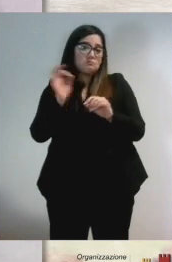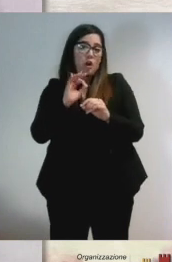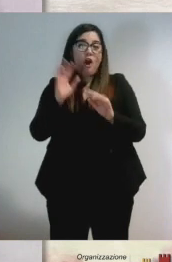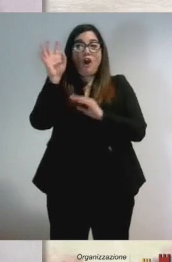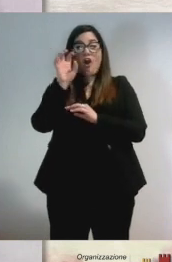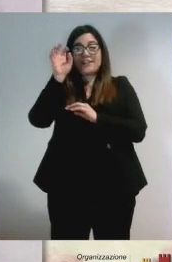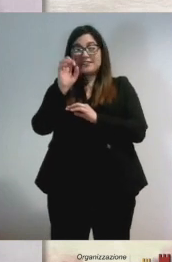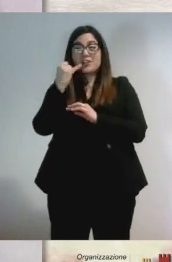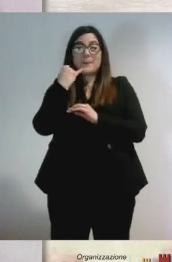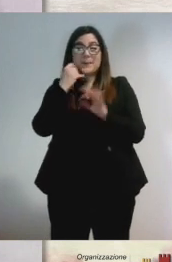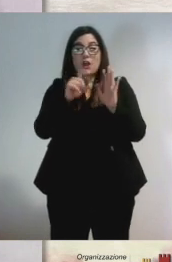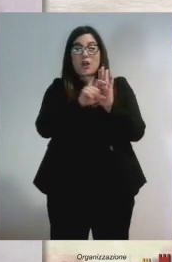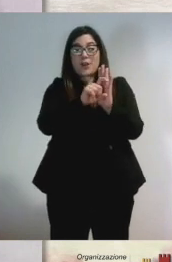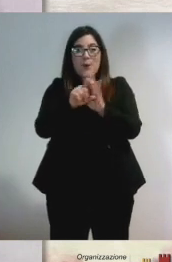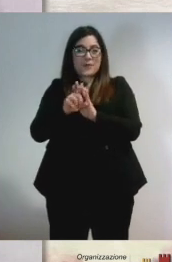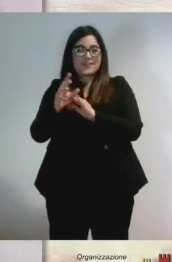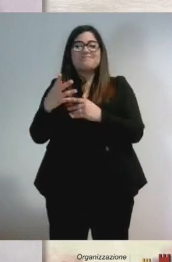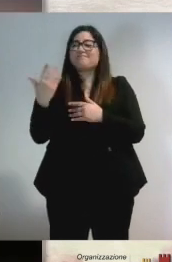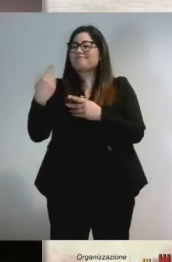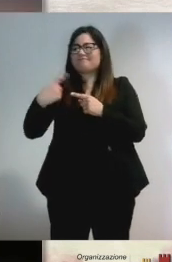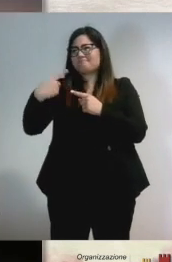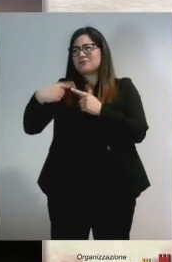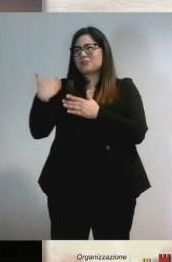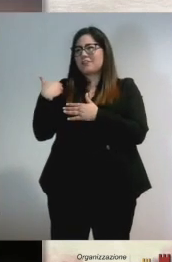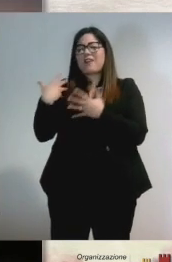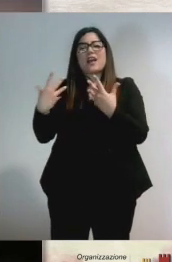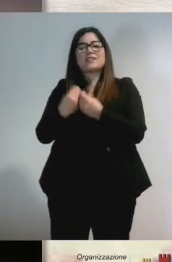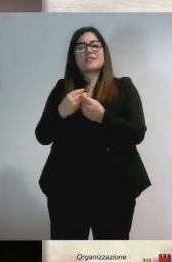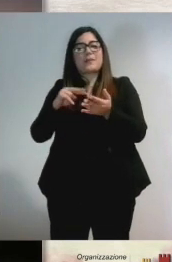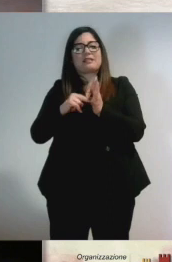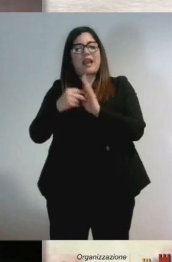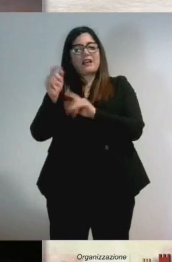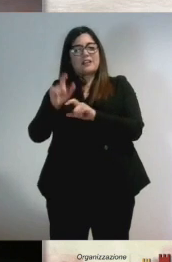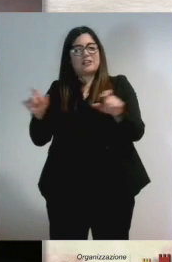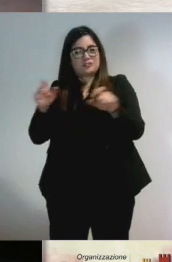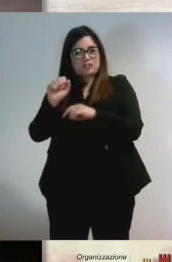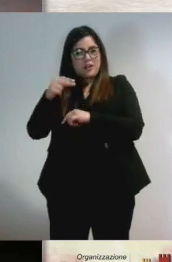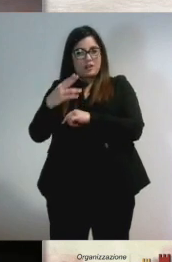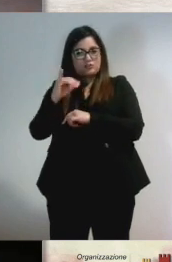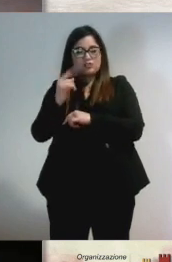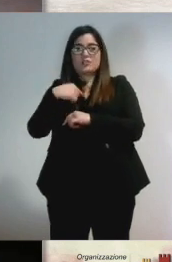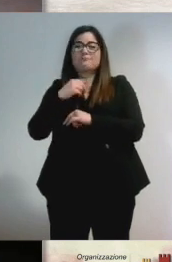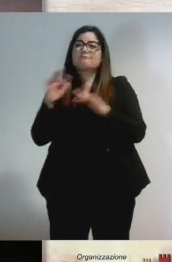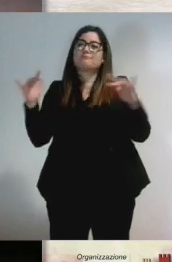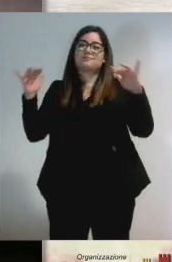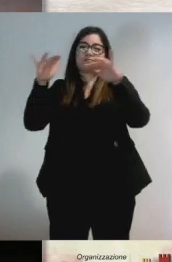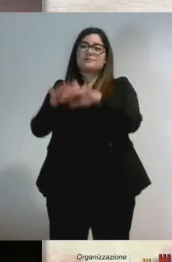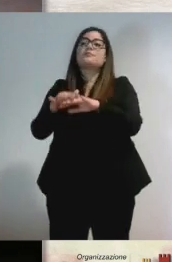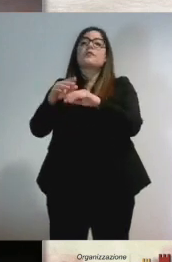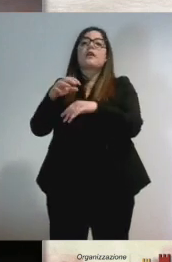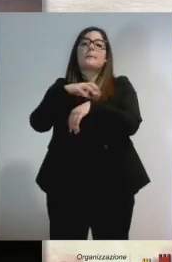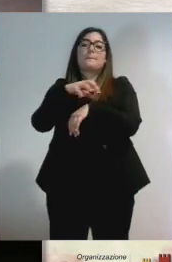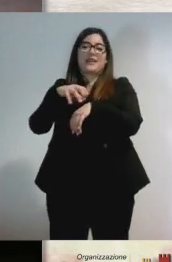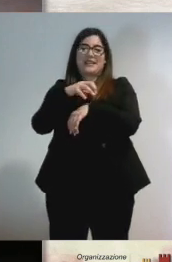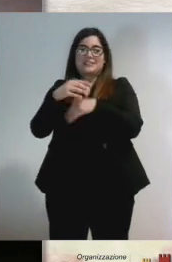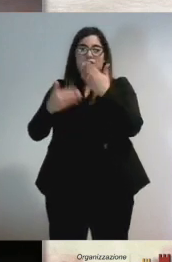giorno fa insieme una delegazione del lanci insieme ai tecnici degli Anci siamo stati dal ministro dello sviluppo economico che vuole introdurre